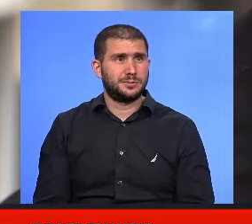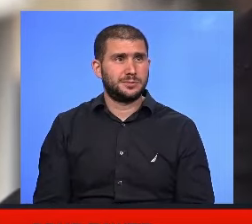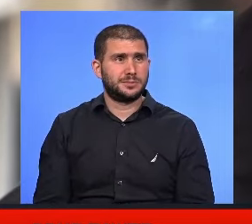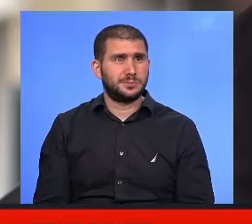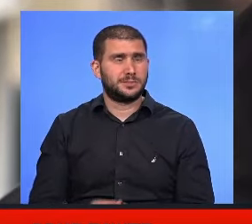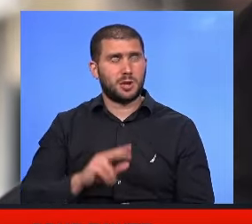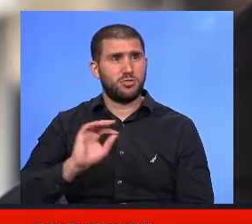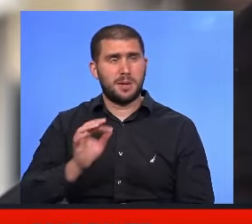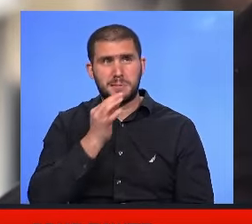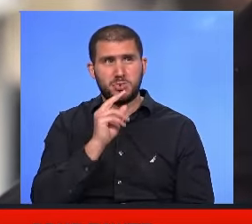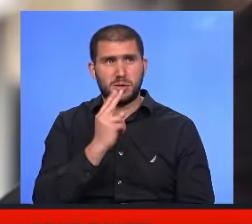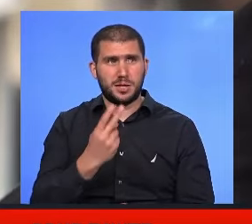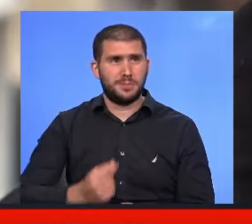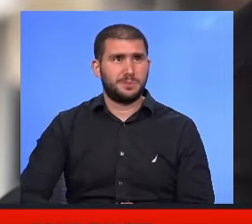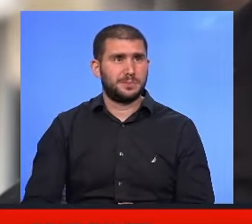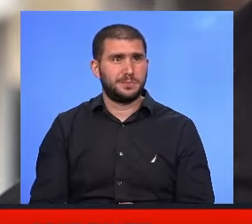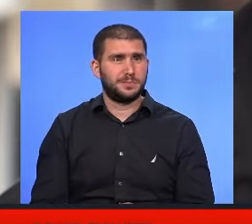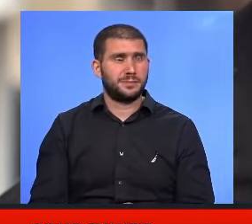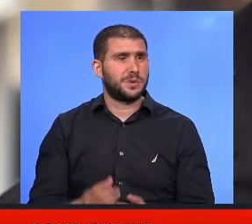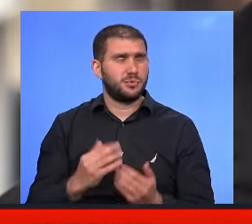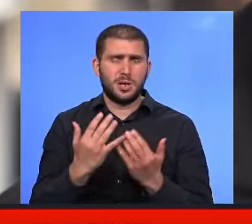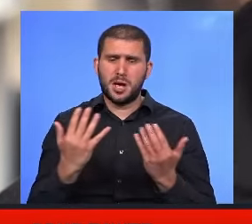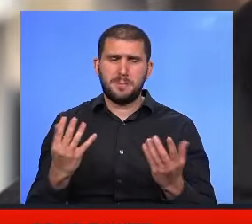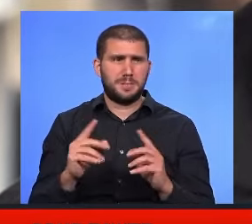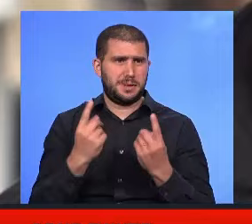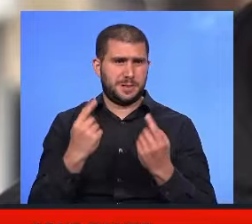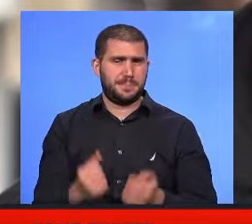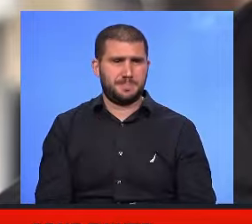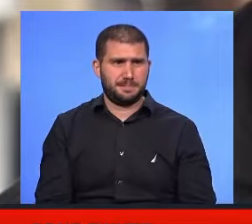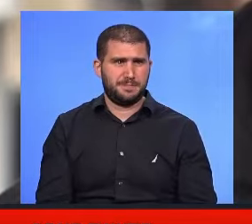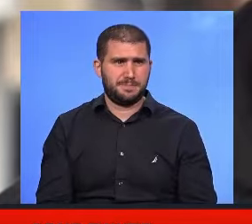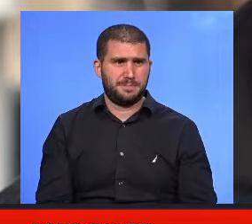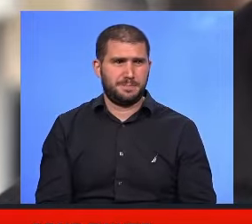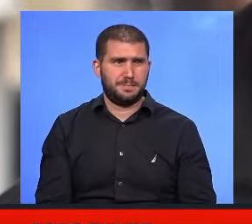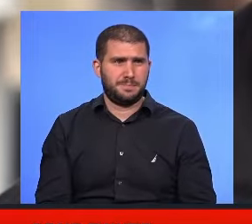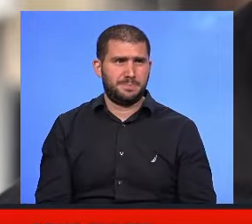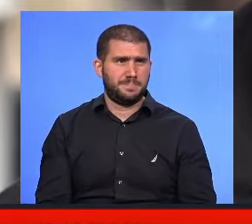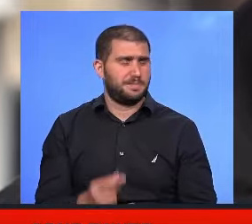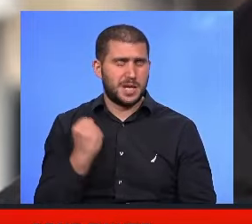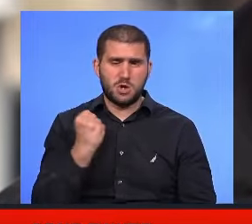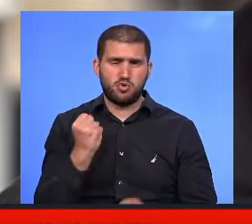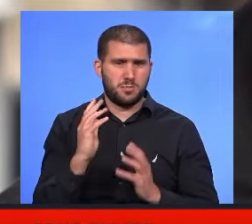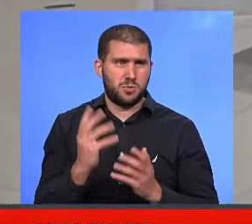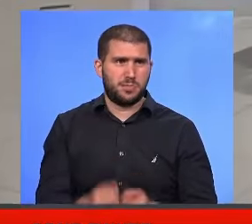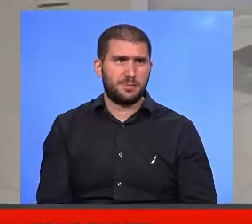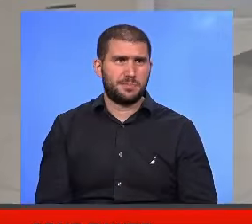ואח שלהם בן 2. יש אין ספור מקרים כאלה. זה קשוח,